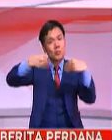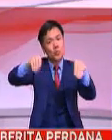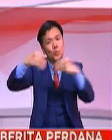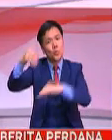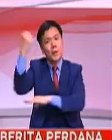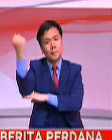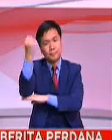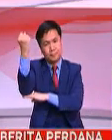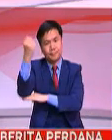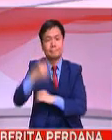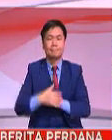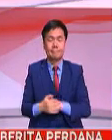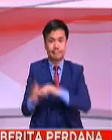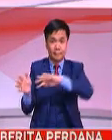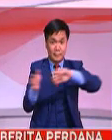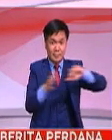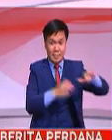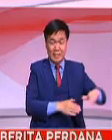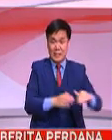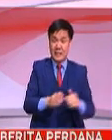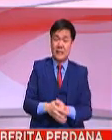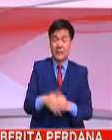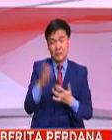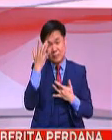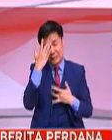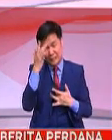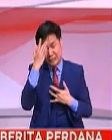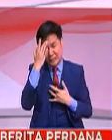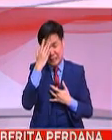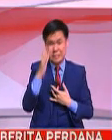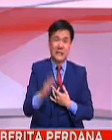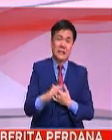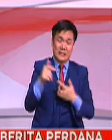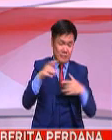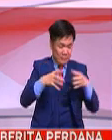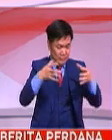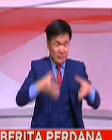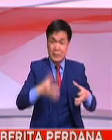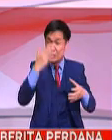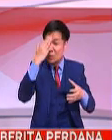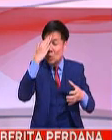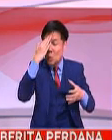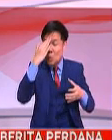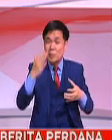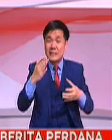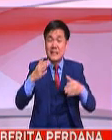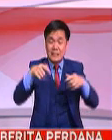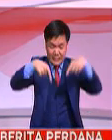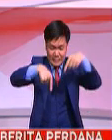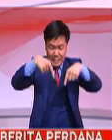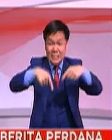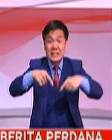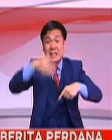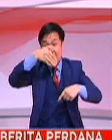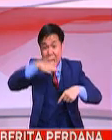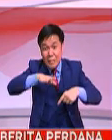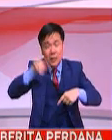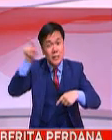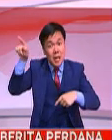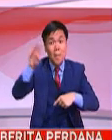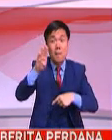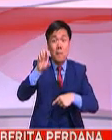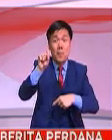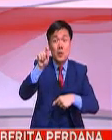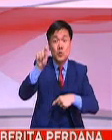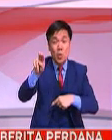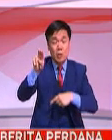Tiada kes baru berkaitan penyakit filariasis atau kaki gajah yang dikesan di Gunung Besut Perak baru-baru ini. Timbalan Menteri